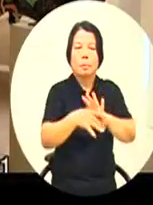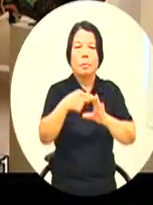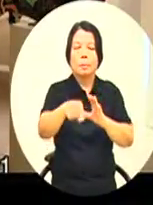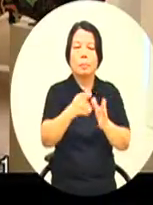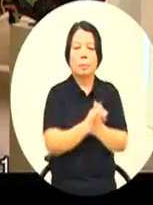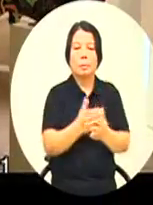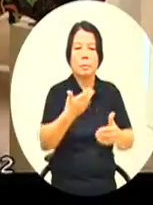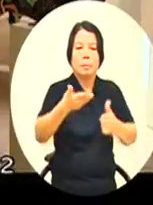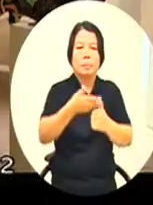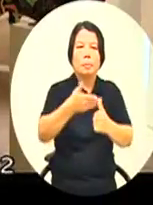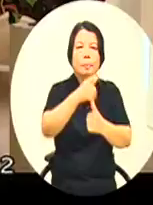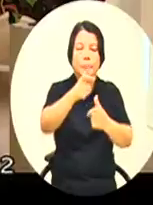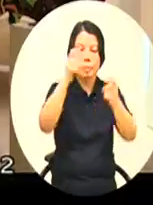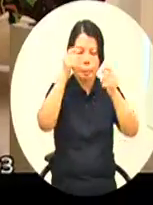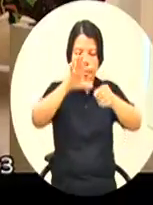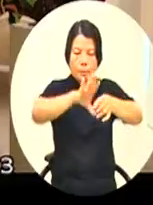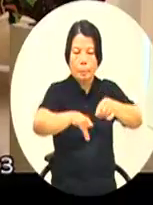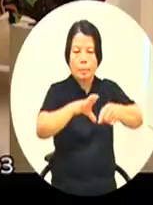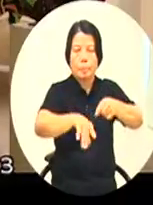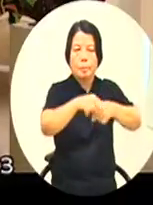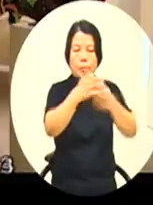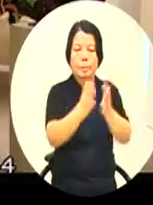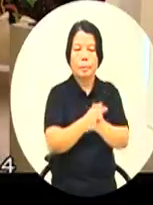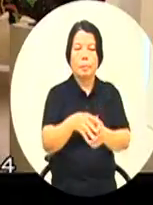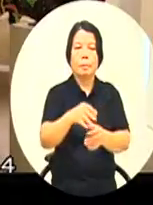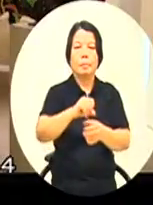养南部的艺术的新力量。